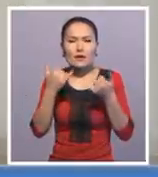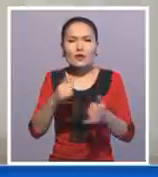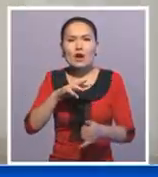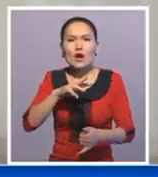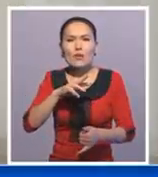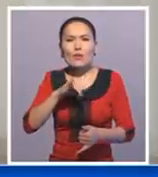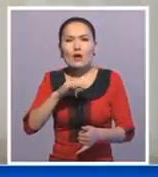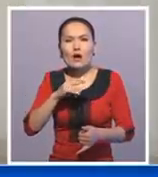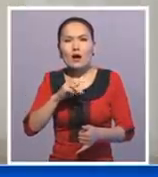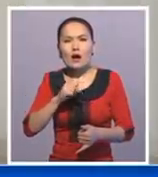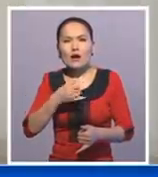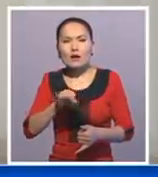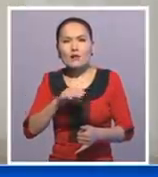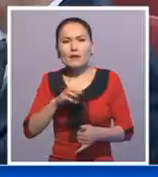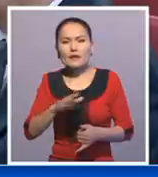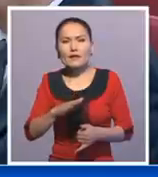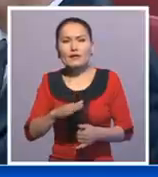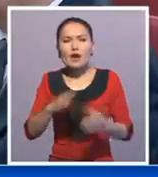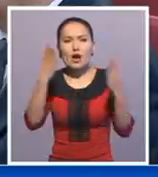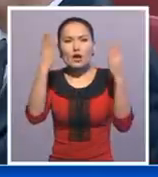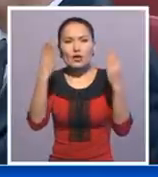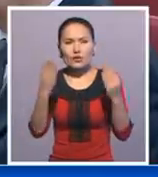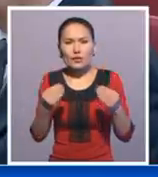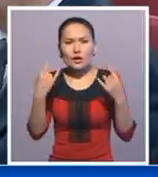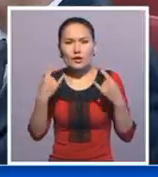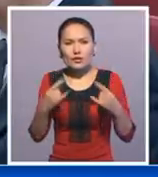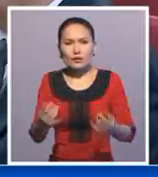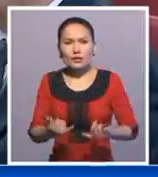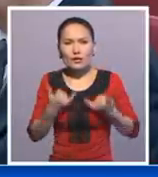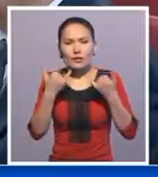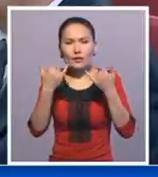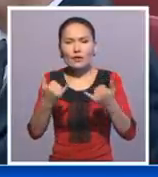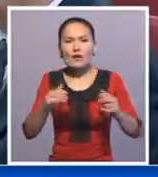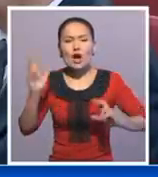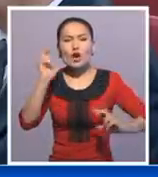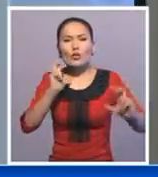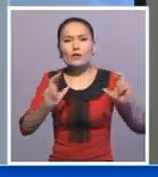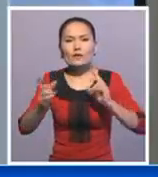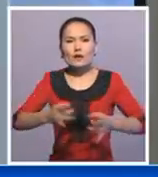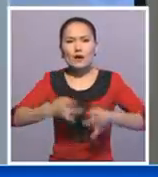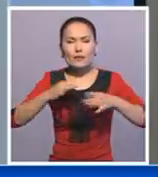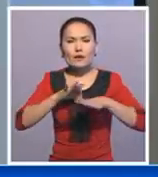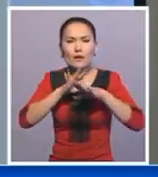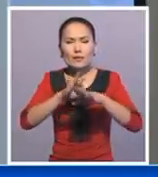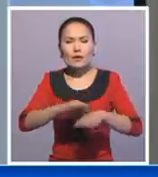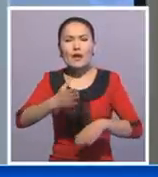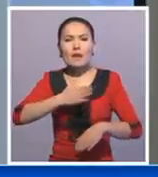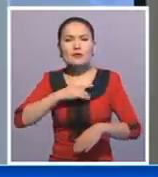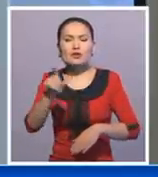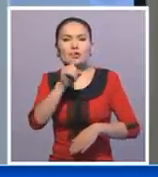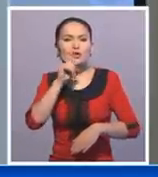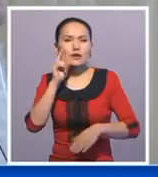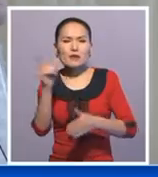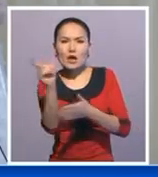Мақатаевтың туған күніне орай Тұран Астана университетінде жас ақындар мүшайрасы өтті. Ақын өмірден өтсе де артынан ерген ізбасарлары бүгінде